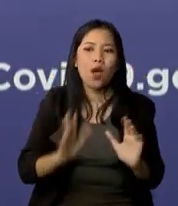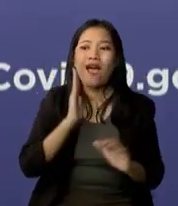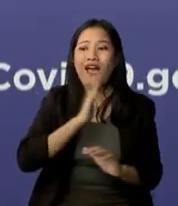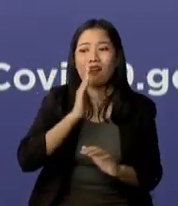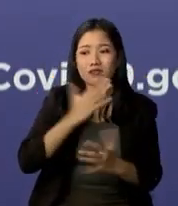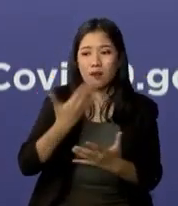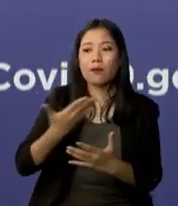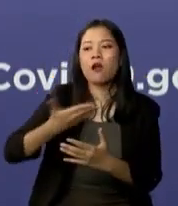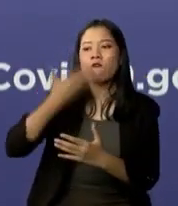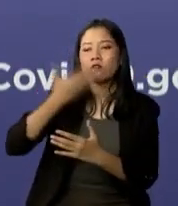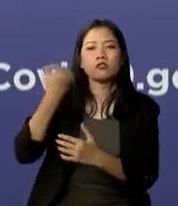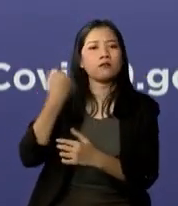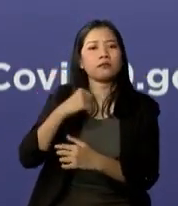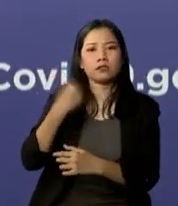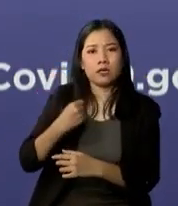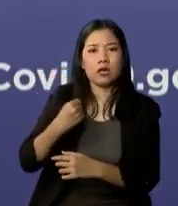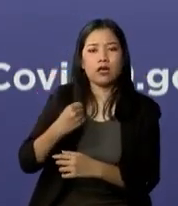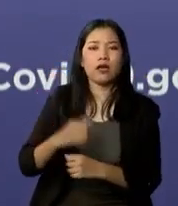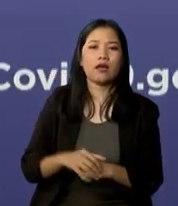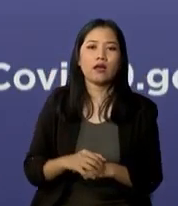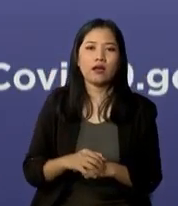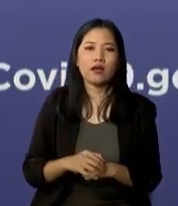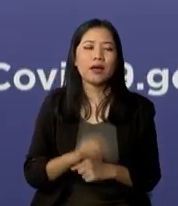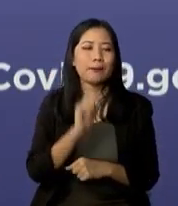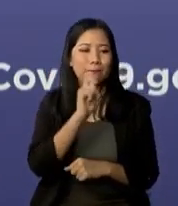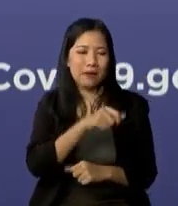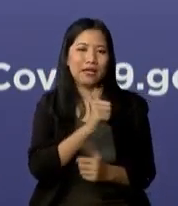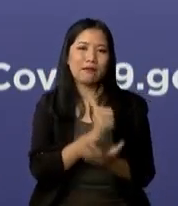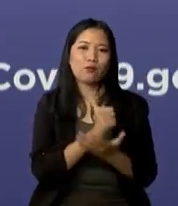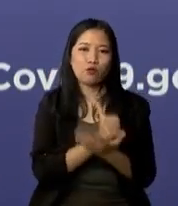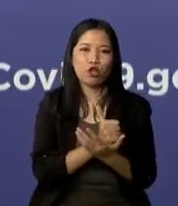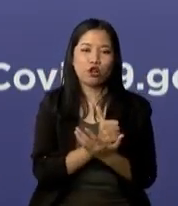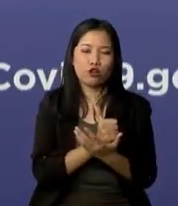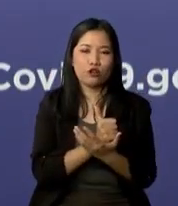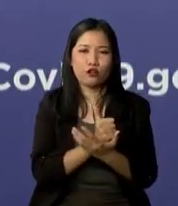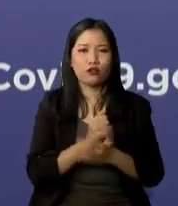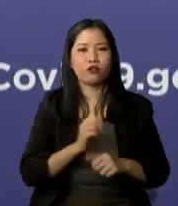bisa bernafas. Oleh karena itu gunakan yang benar.